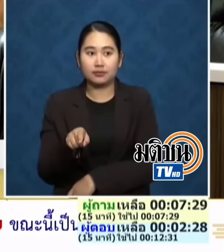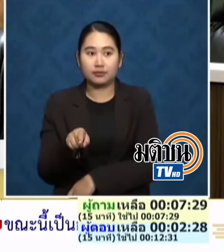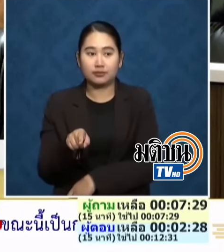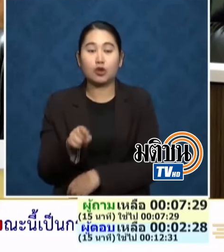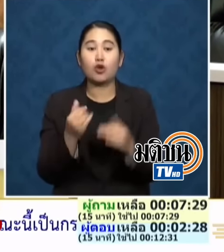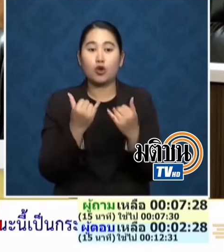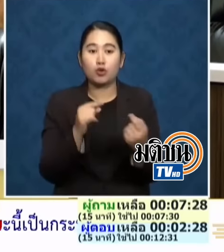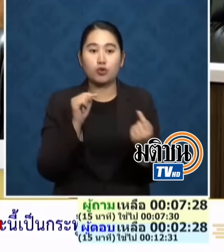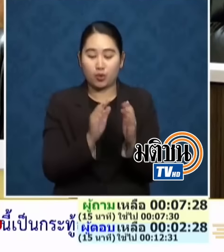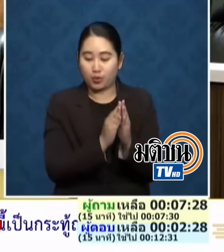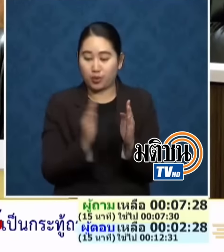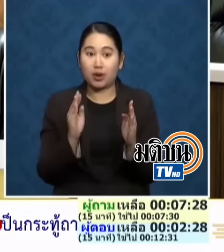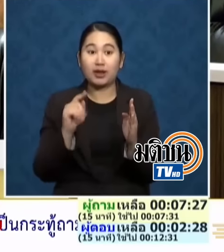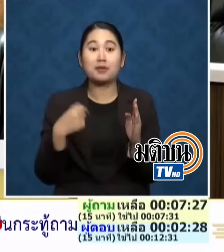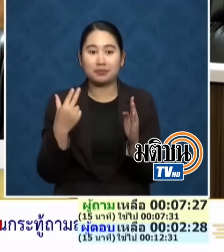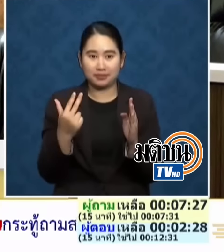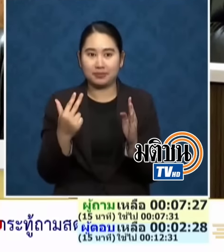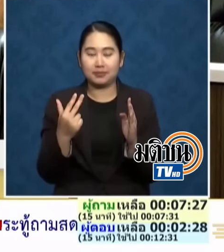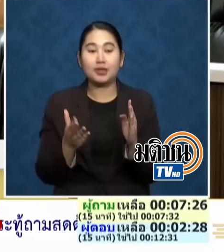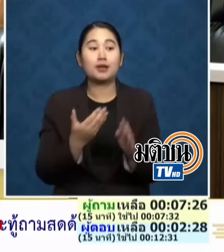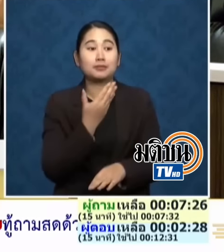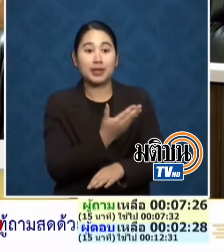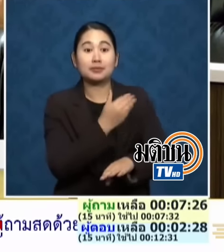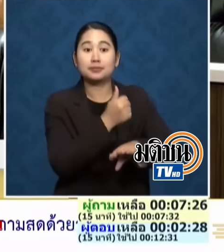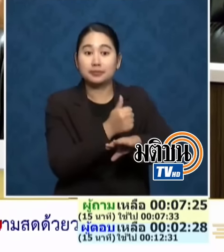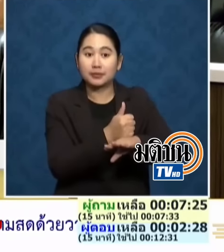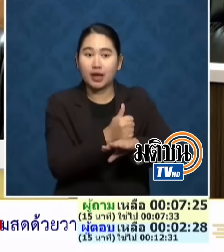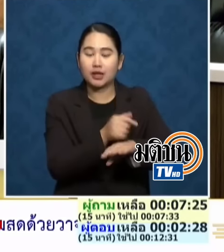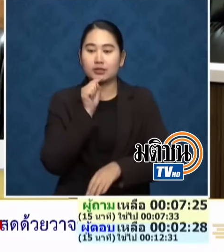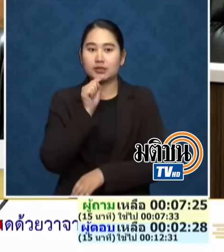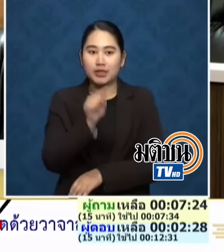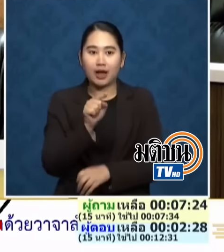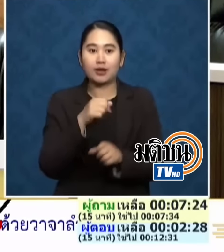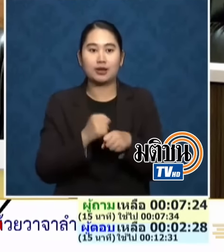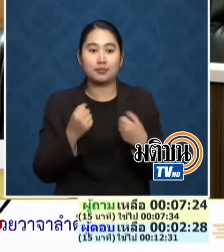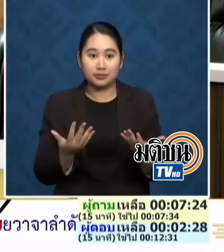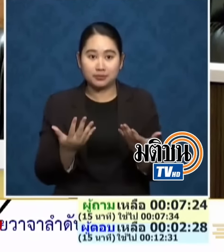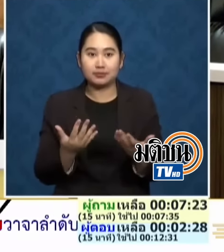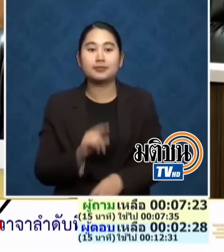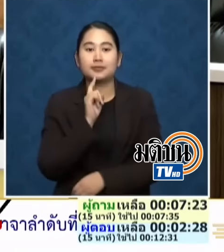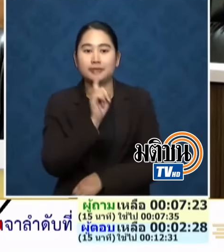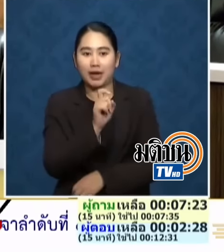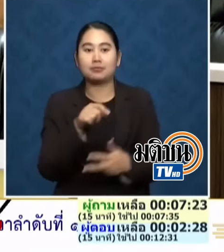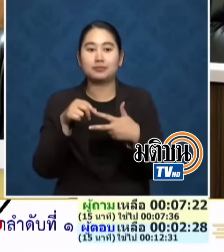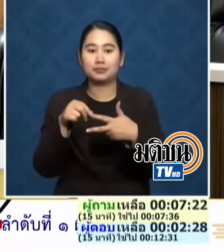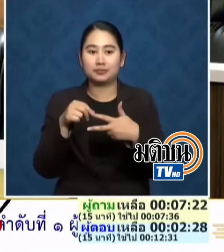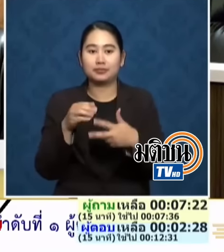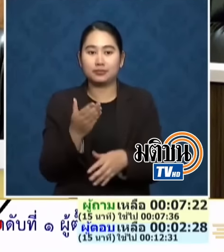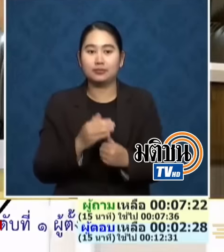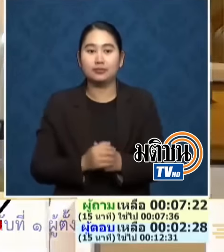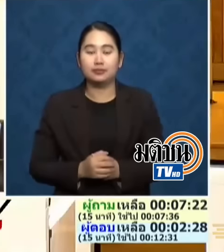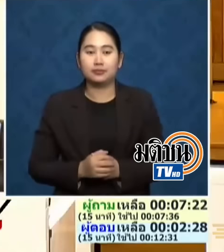อยู่ใระหว่างช่งสามเดือนทั้กลวท่านมีการสรงการอยางไรบางคำถามที่ 2ัท่าน